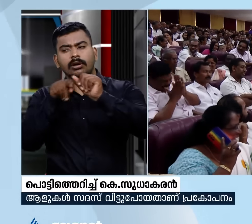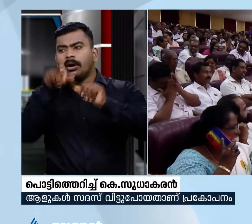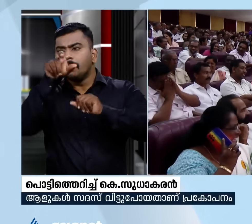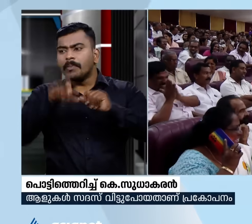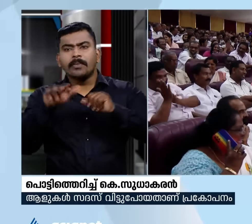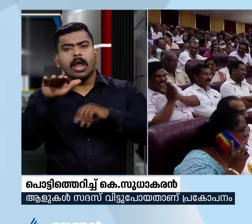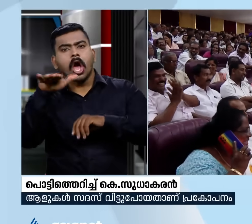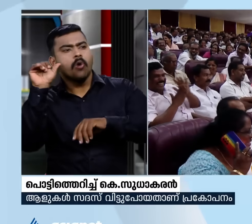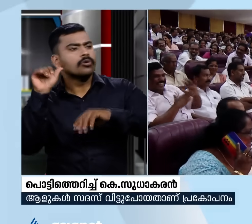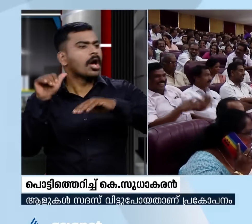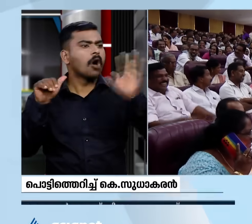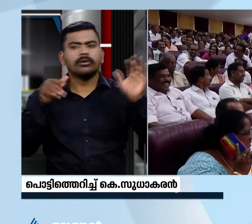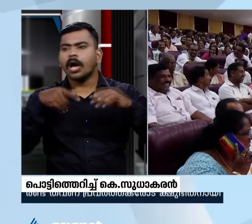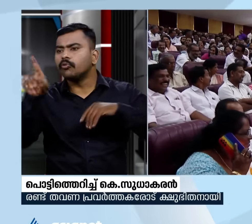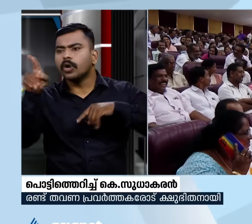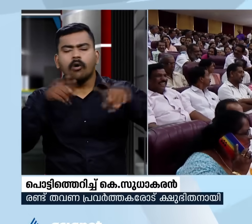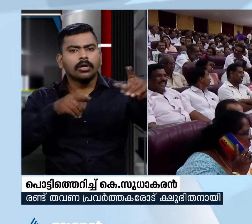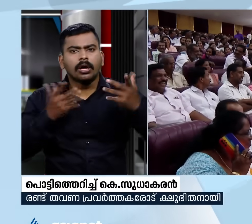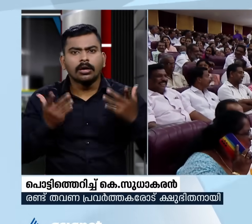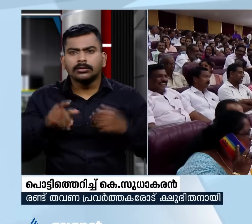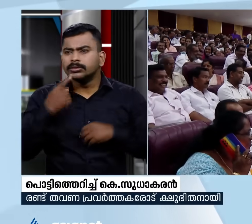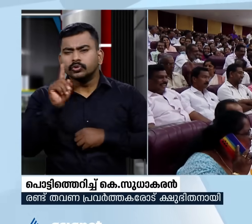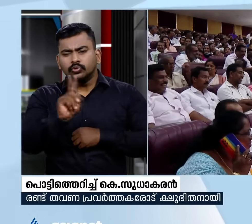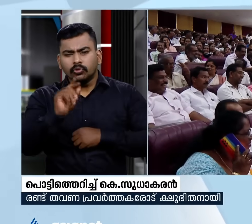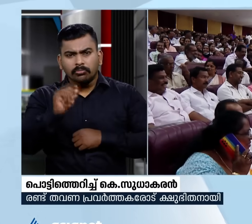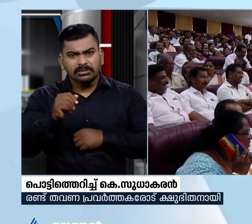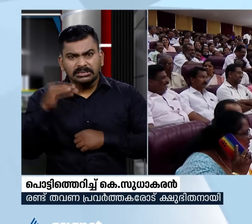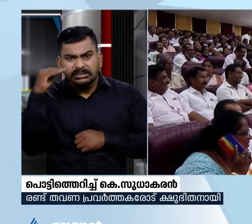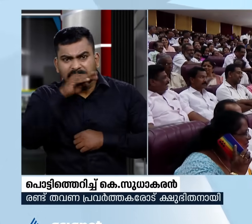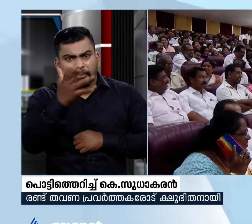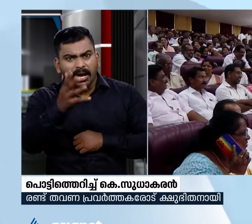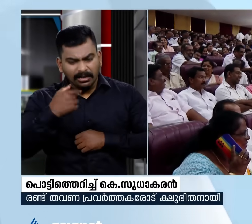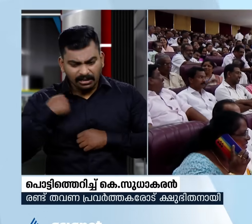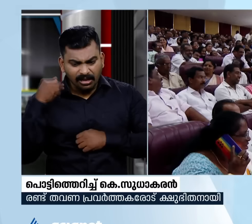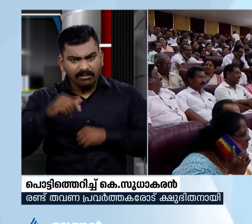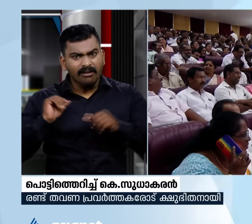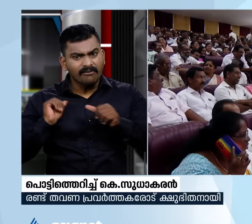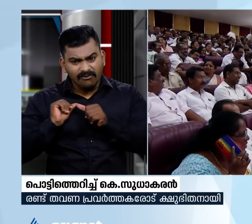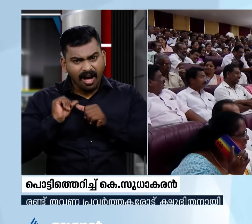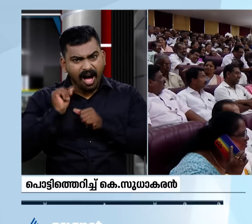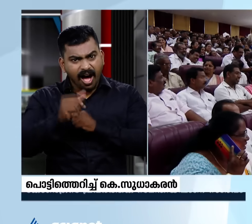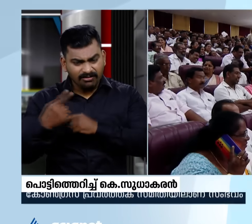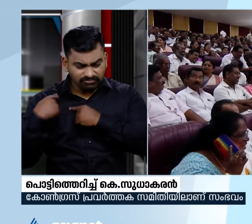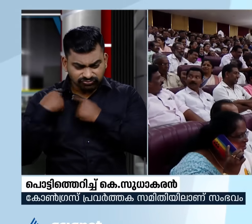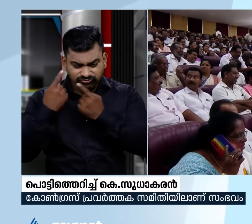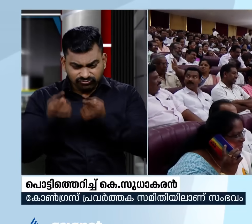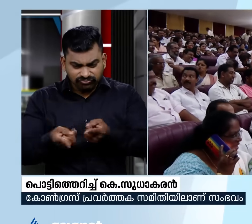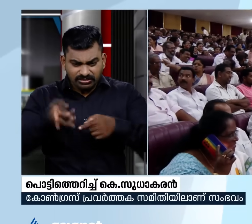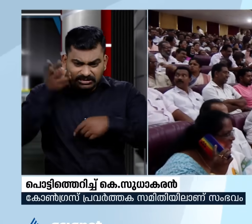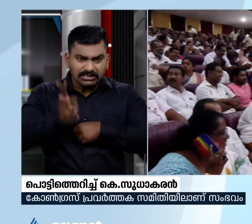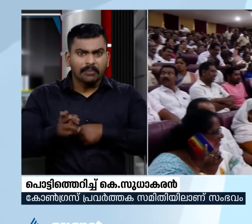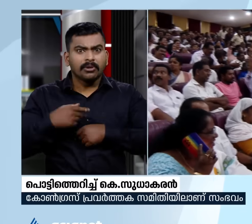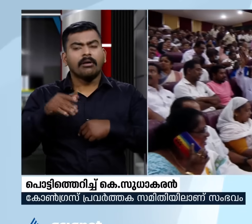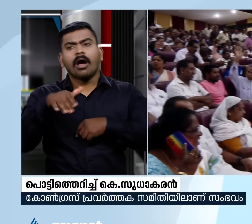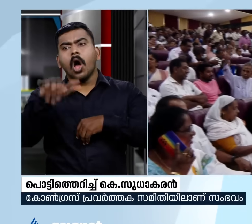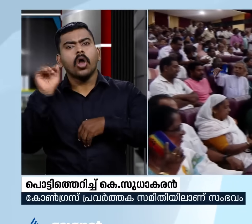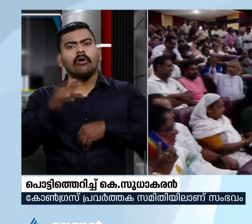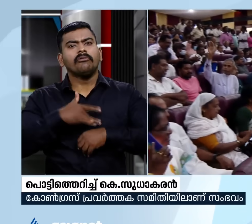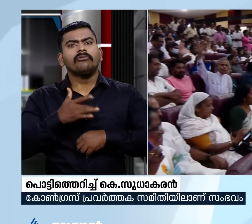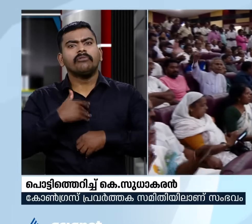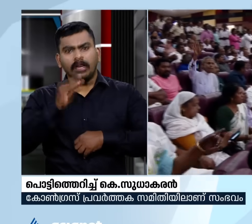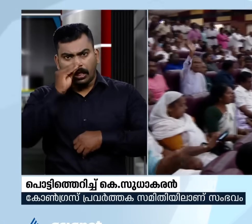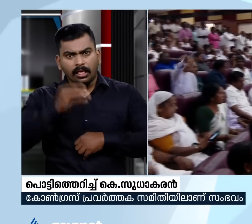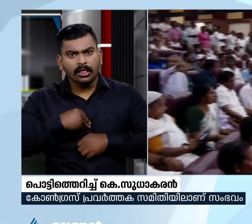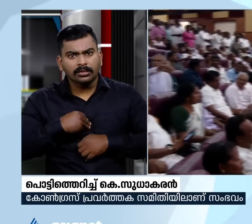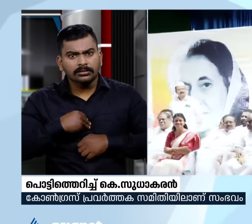അതുകൊണ്ട് അവിടെ ഇരിക്കണം. ഈ യോഗം കഴിയാതെ ഒരാളും ഈ സദസ്സിൽ നിന്ന് പുറത്തേക്ക് പോകരുത് എന്ന് കർക്കശമായി KPCC അധ്യക്ഷൻ